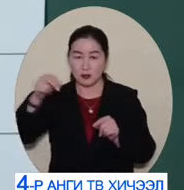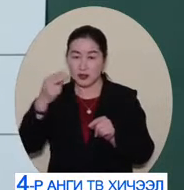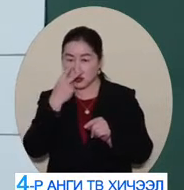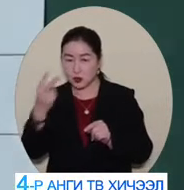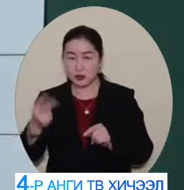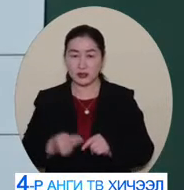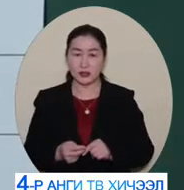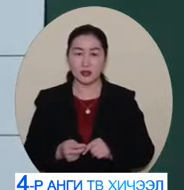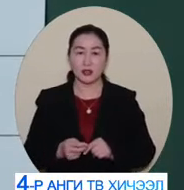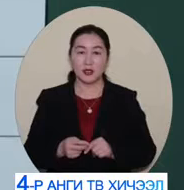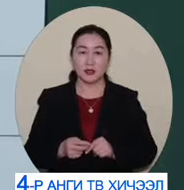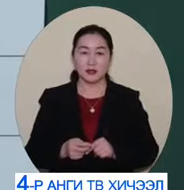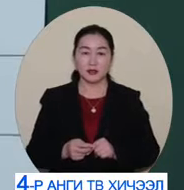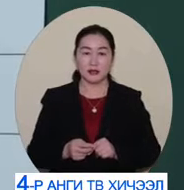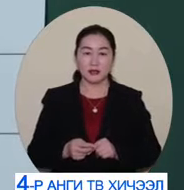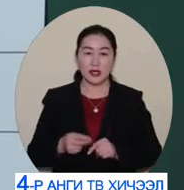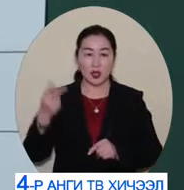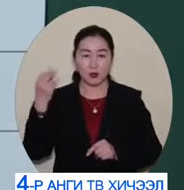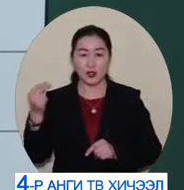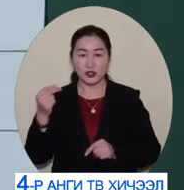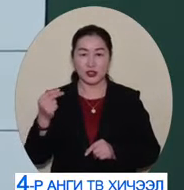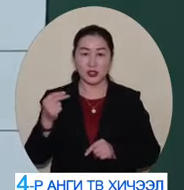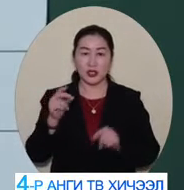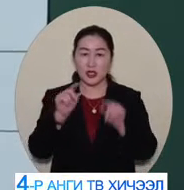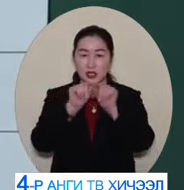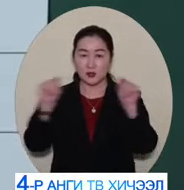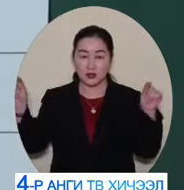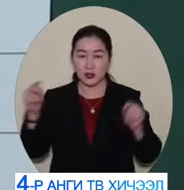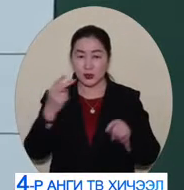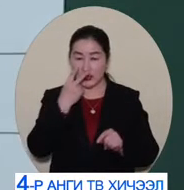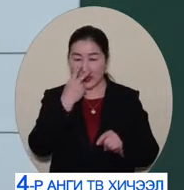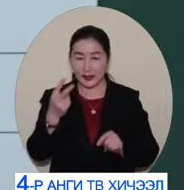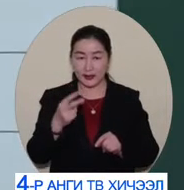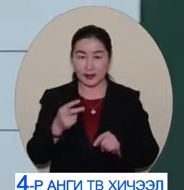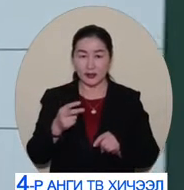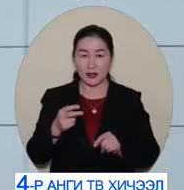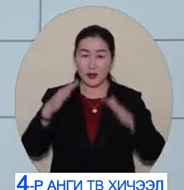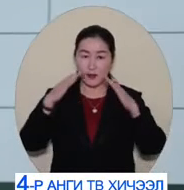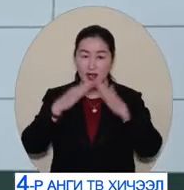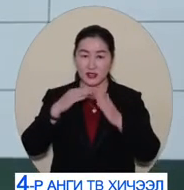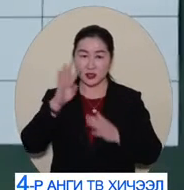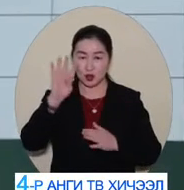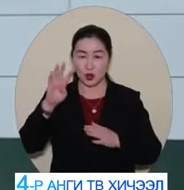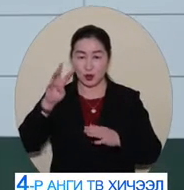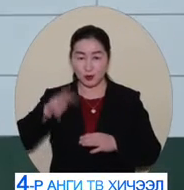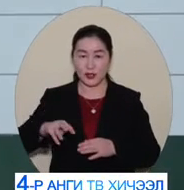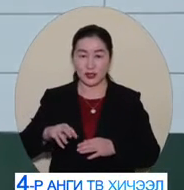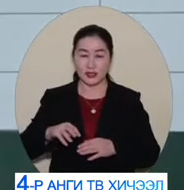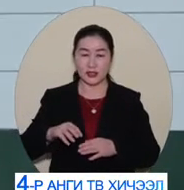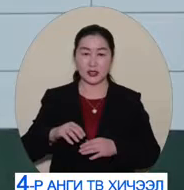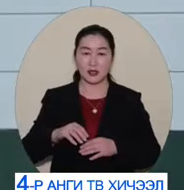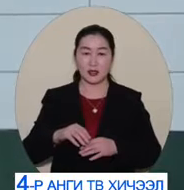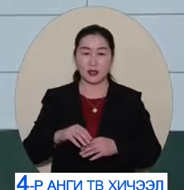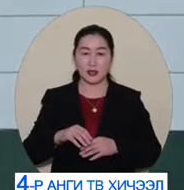бүгдээрээ байшингийн бодит хэмжээг мэдчихэж байгаа шүү дээ тийм үү. За энэ бүгдээрээ бодит хэмжээнүүдийг ингээ харахад байшин 4 метр гээд